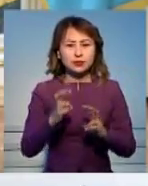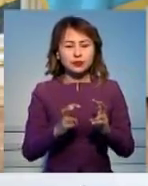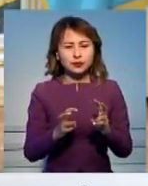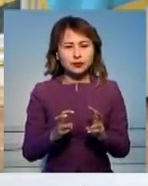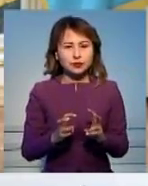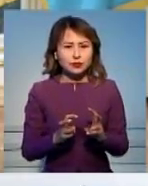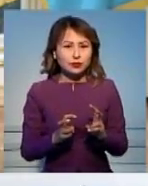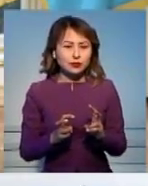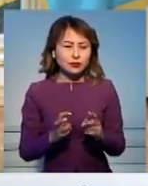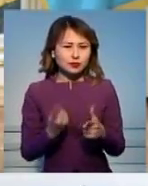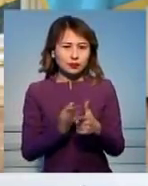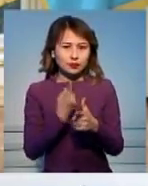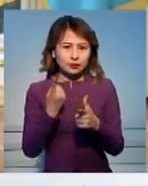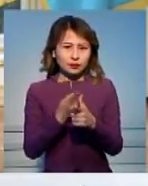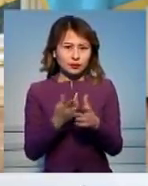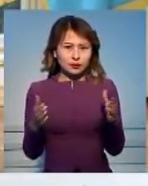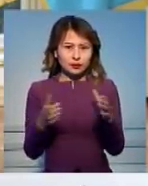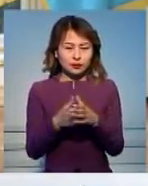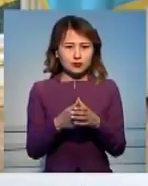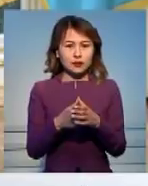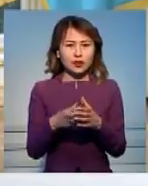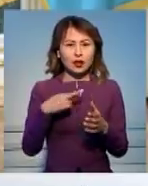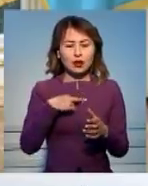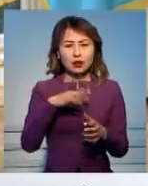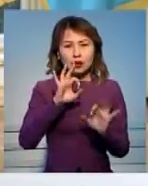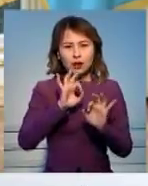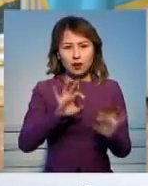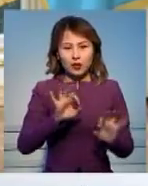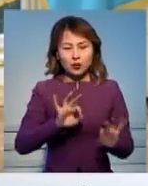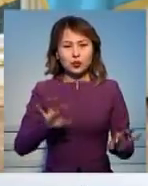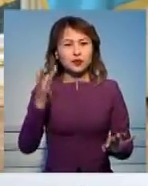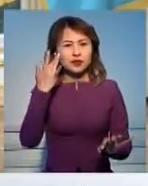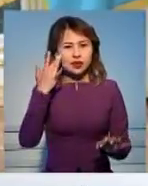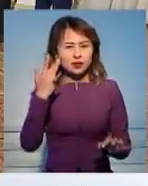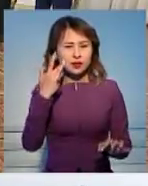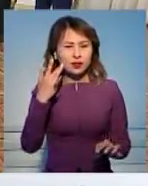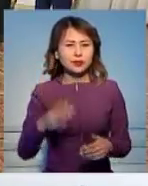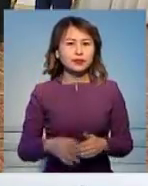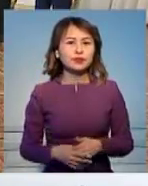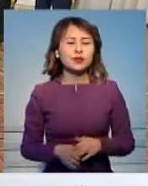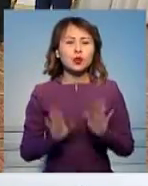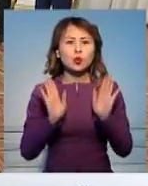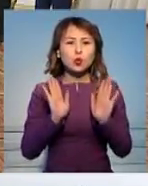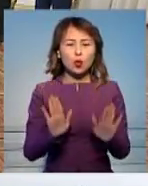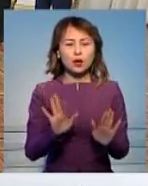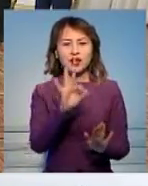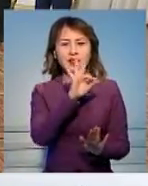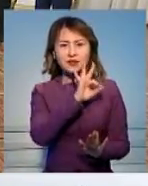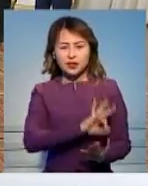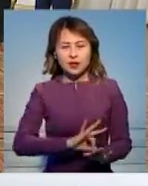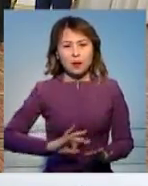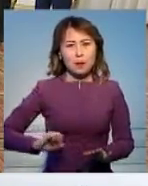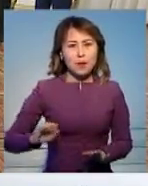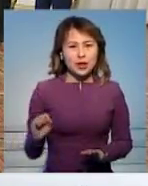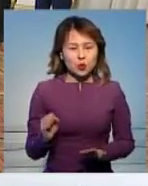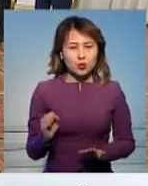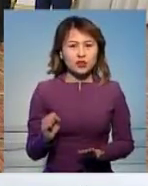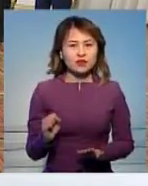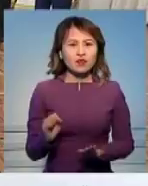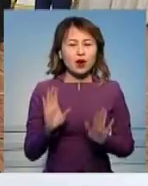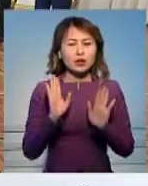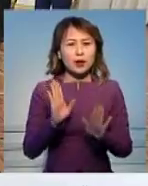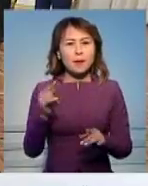Главная созидательная сила общества, об этом я говорю постоянно. Только эффективное партнерство